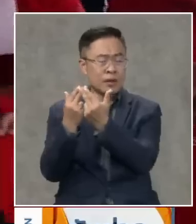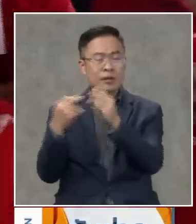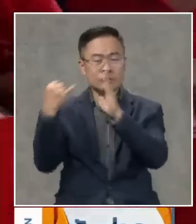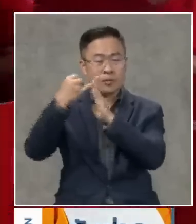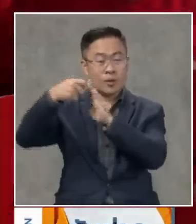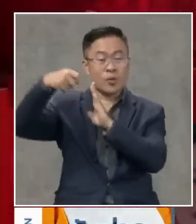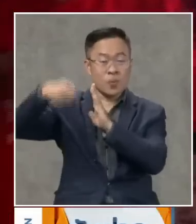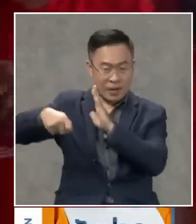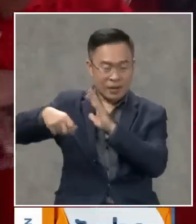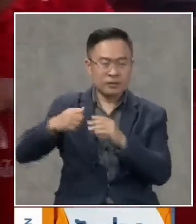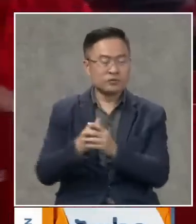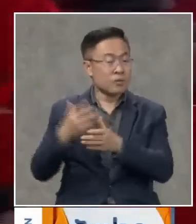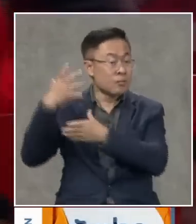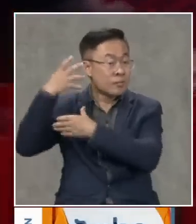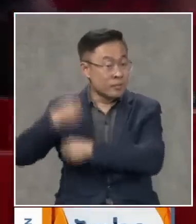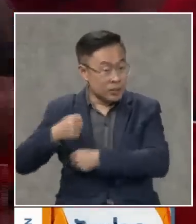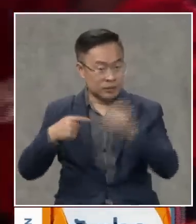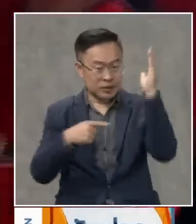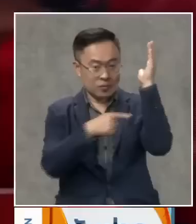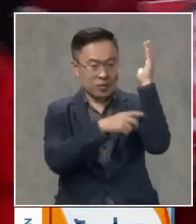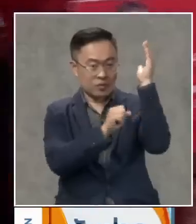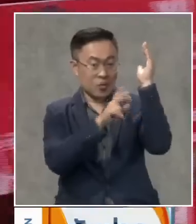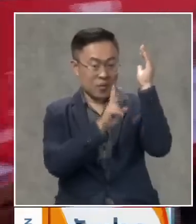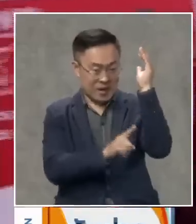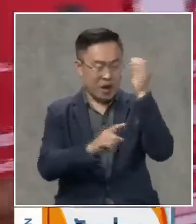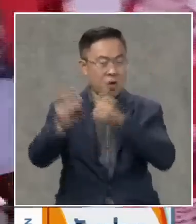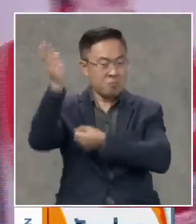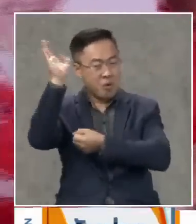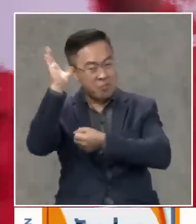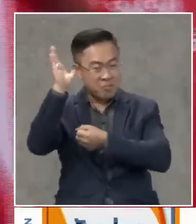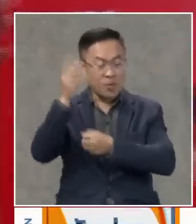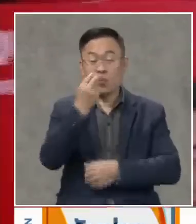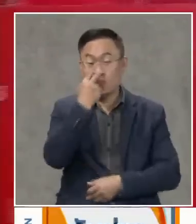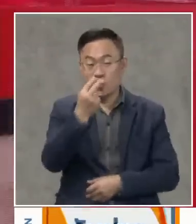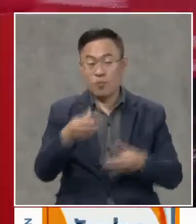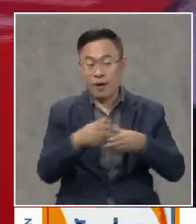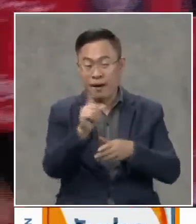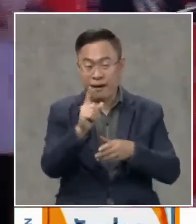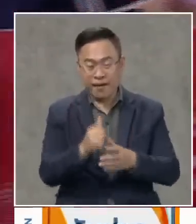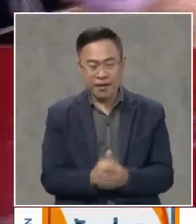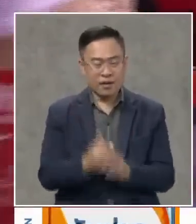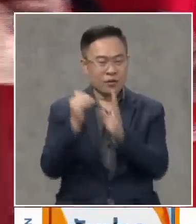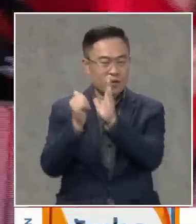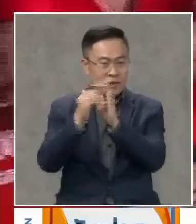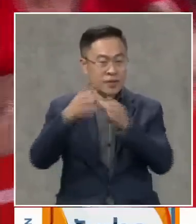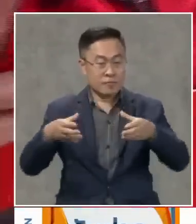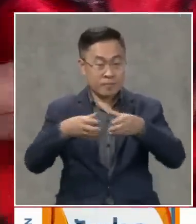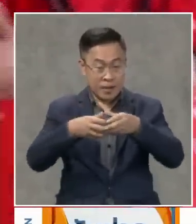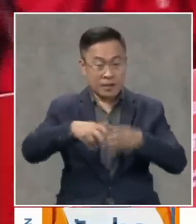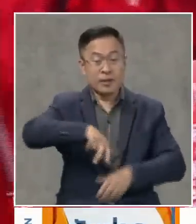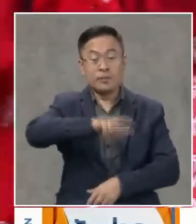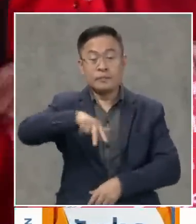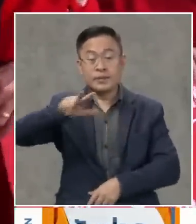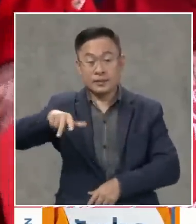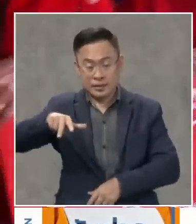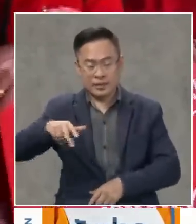ฝั่งของประชาธิปัตย์จะลงใต้ไปสงขลาเดี๋ยวพาไปดูบรรยากาศกันแต่ละพรรคนะคะเริ่มต้นขึ้นเหนือก่อนไปเพื่อไทยคุณผู้ชมคะ